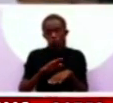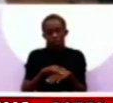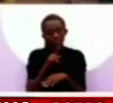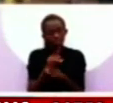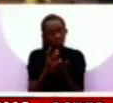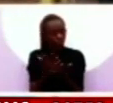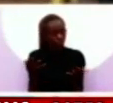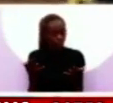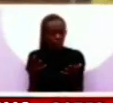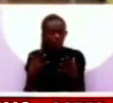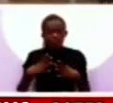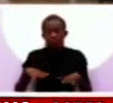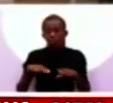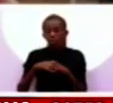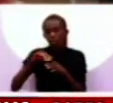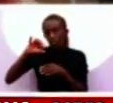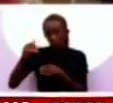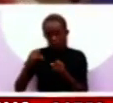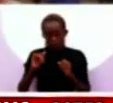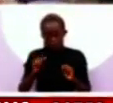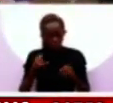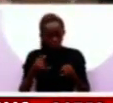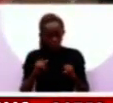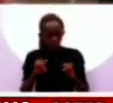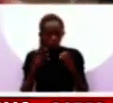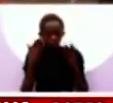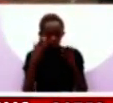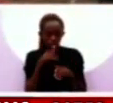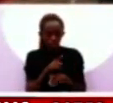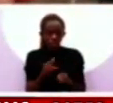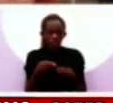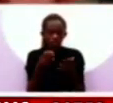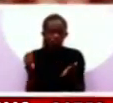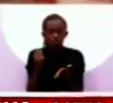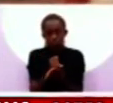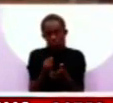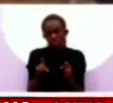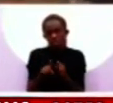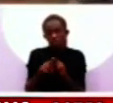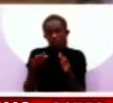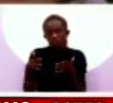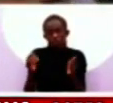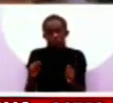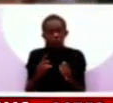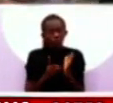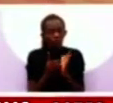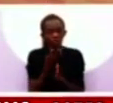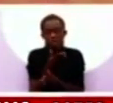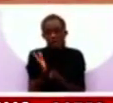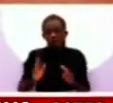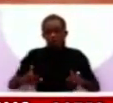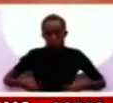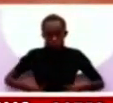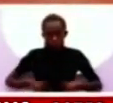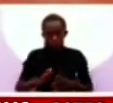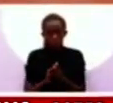ambo watu kama kwa kati wana jaribu kuang na wapa some employment in terms of vile wza develop hawa mav